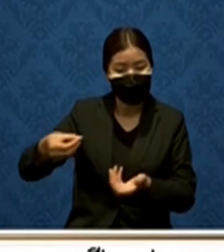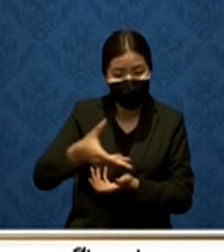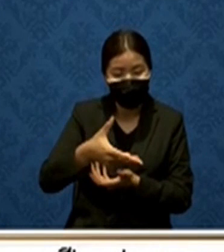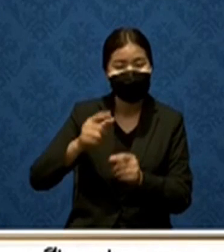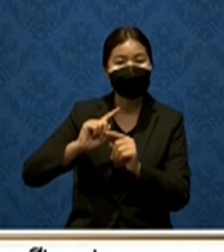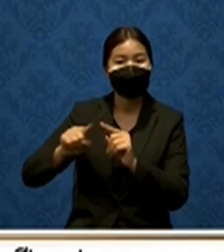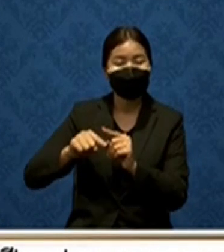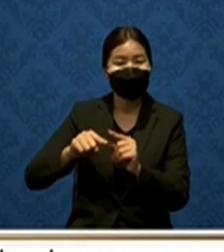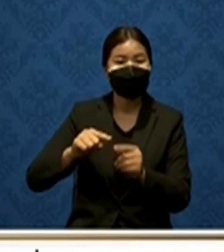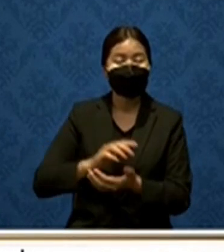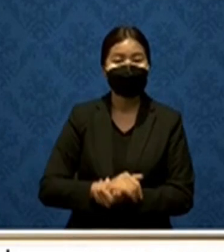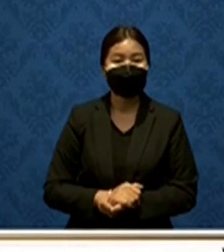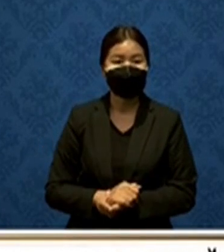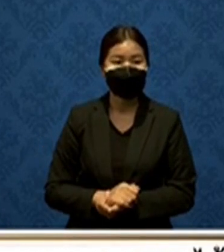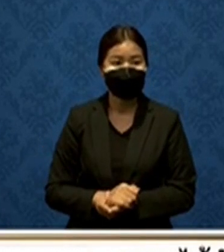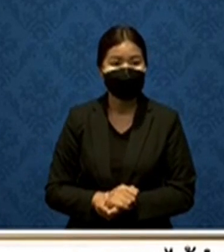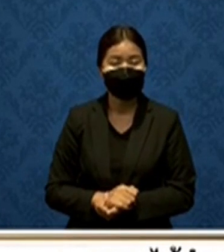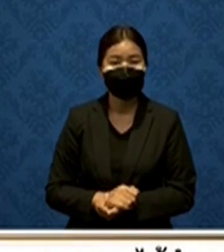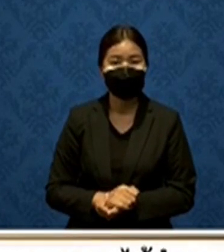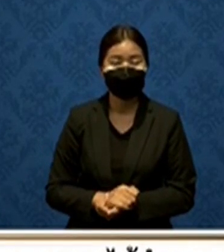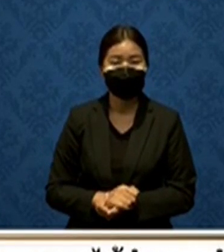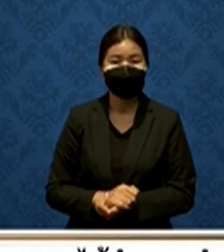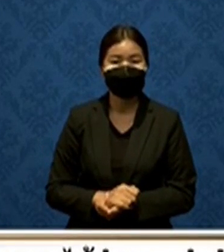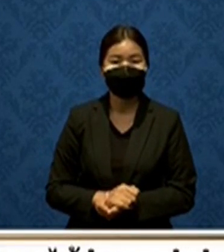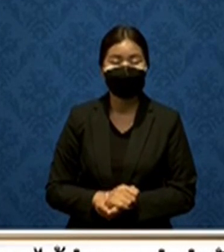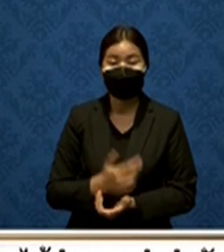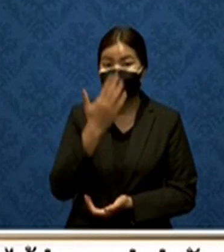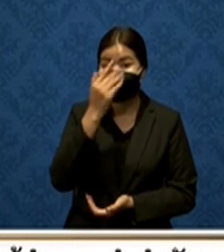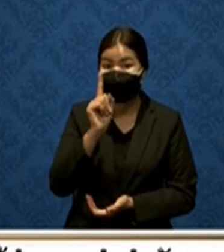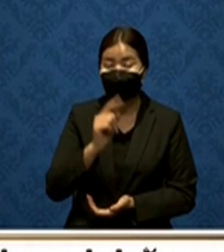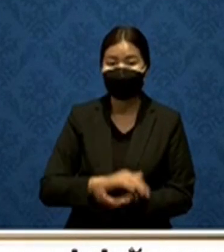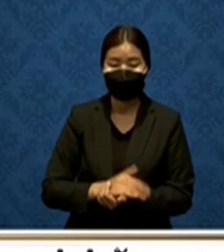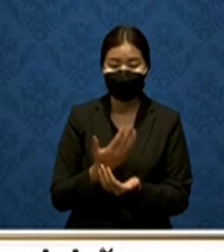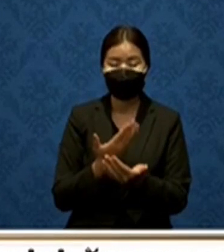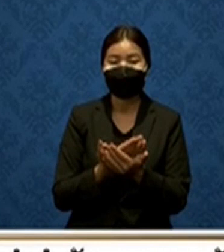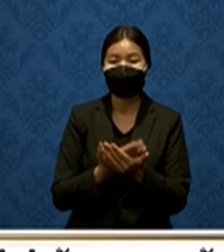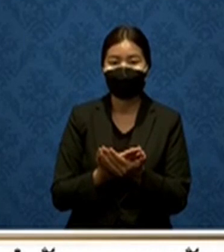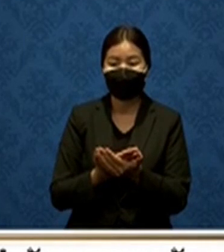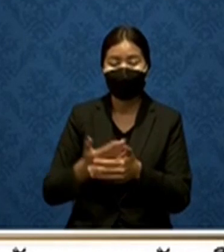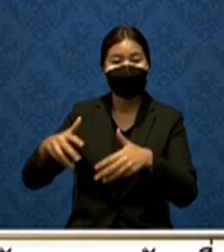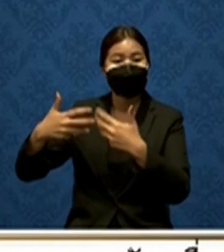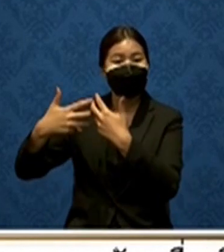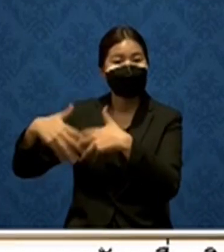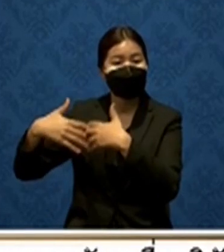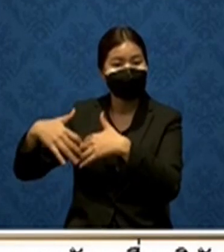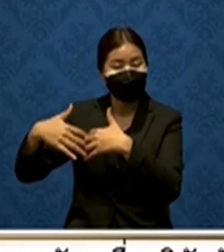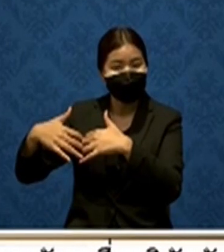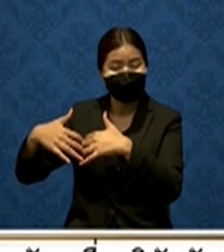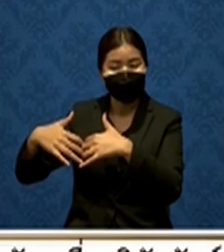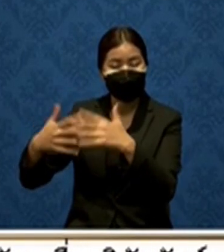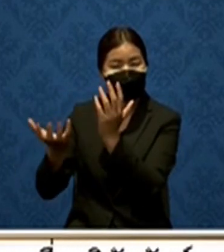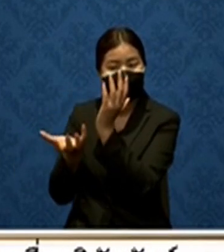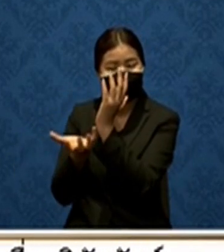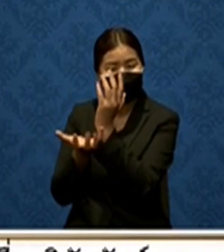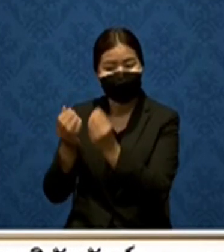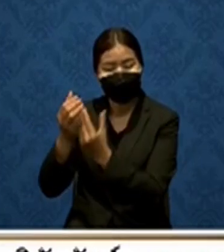นที่เป็นเช่นนั้นก็เพราะเหตุว่าต้นทุนการผลิน้มนปลามควดสูงขึ้นจริง